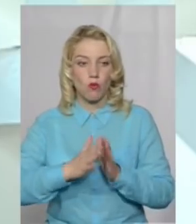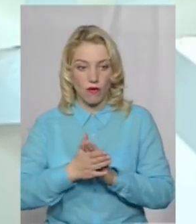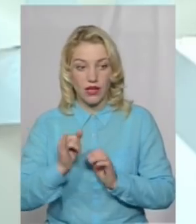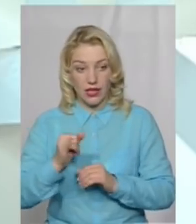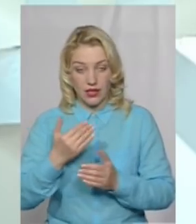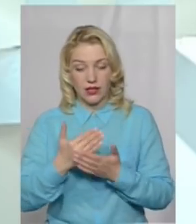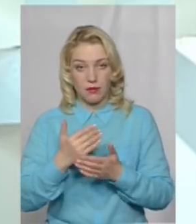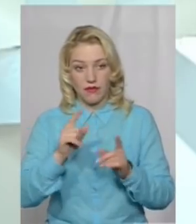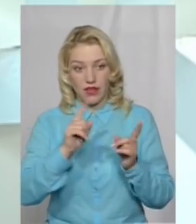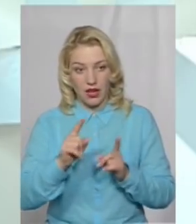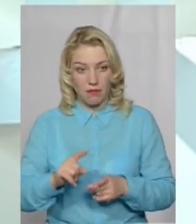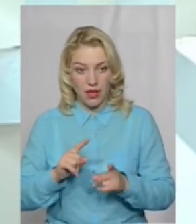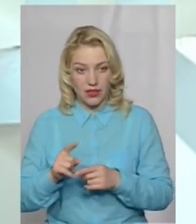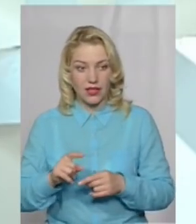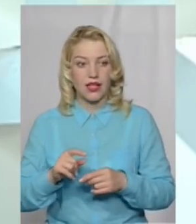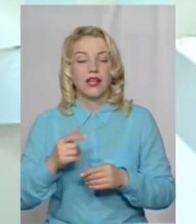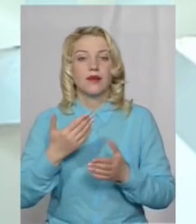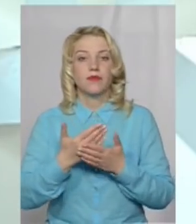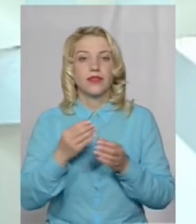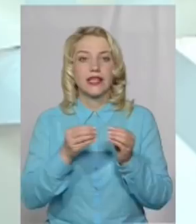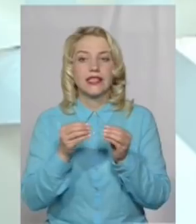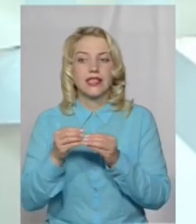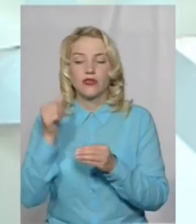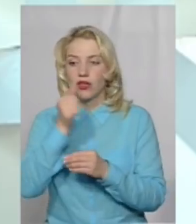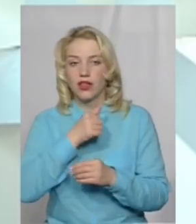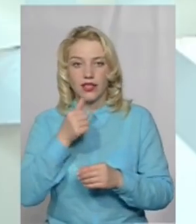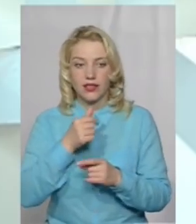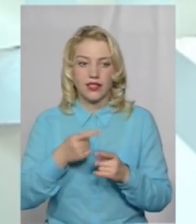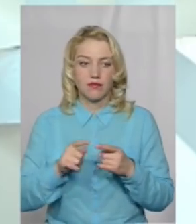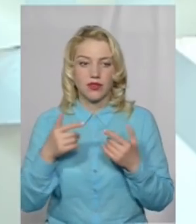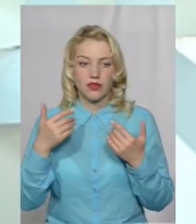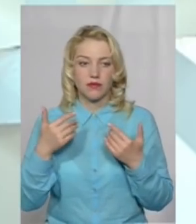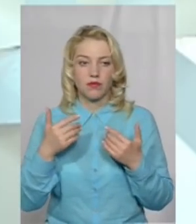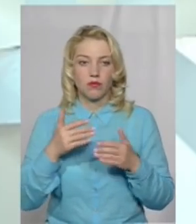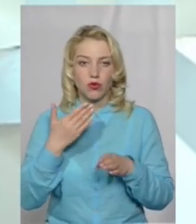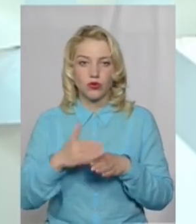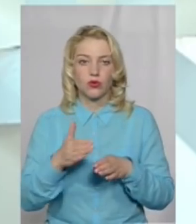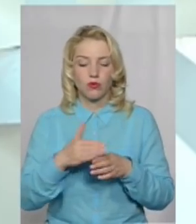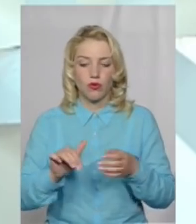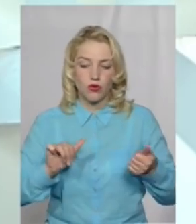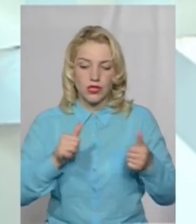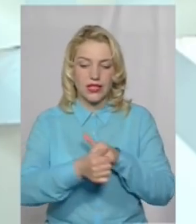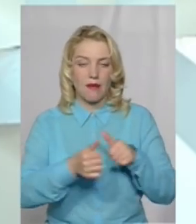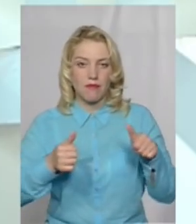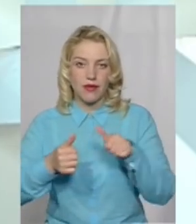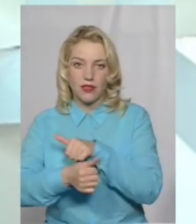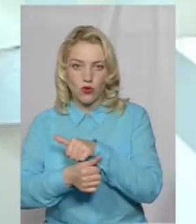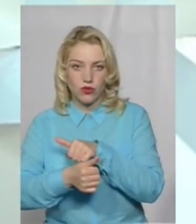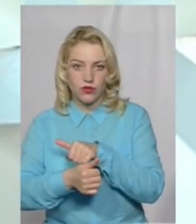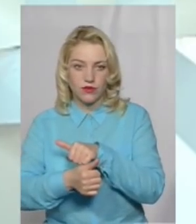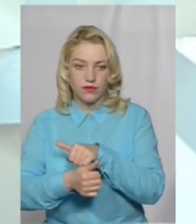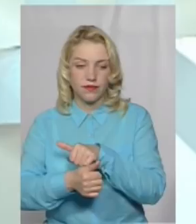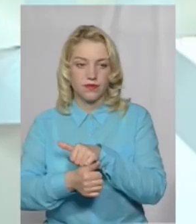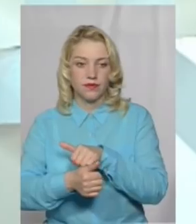Карпатах вже десятиліття, і навіть і в Східній Європі, так, десятиліттями поступово замінюють, наприклад,